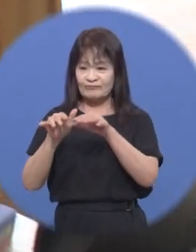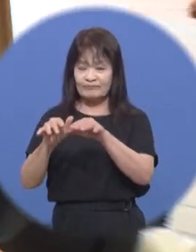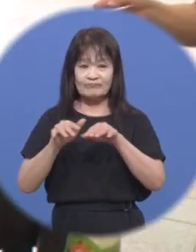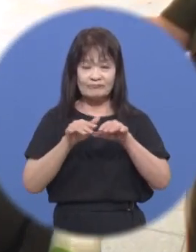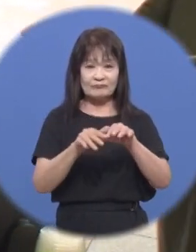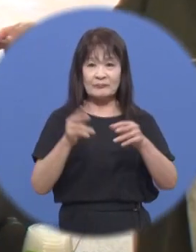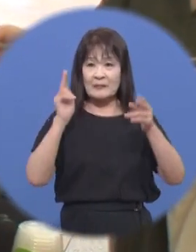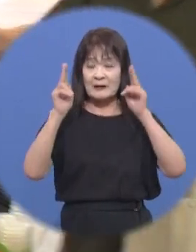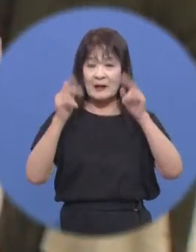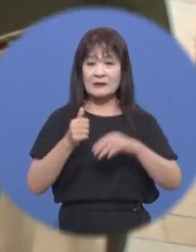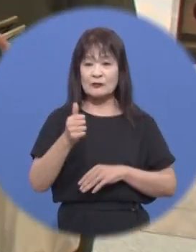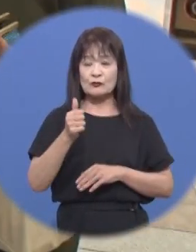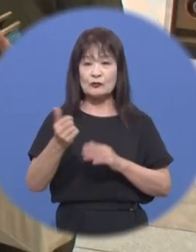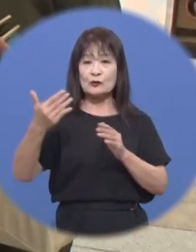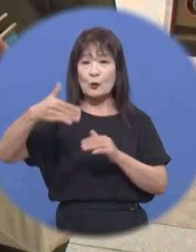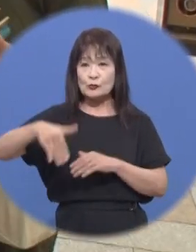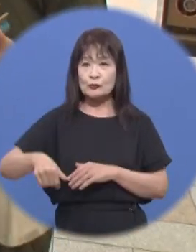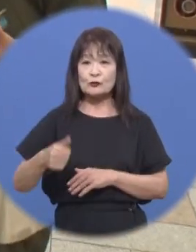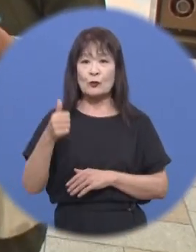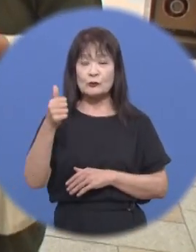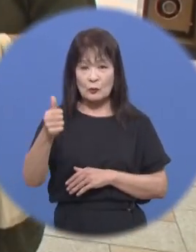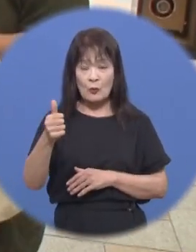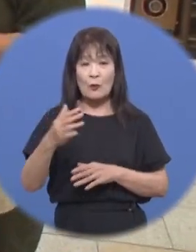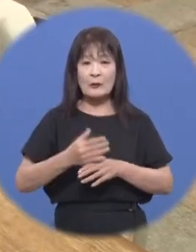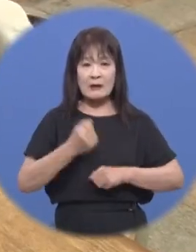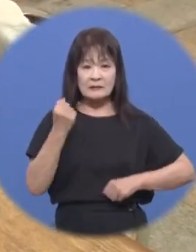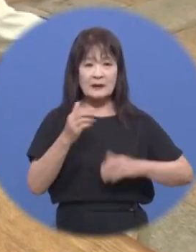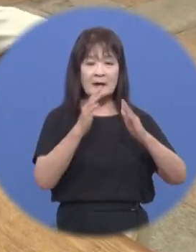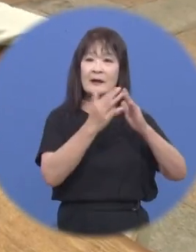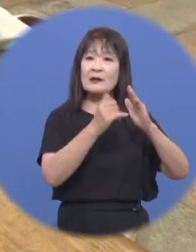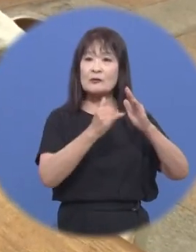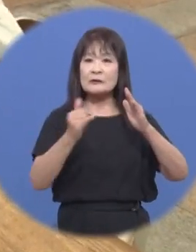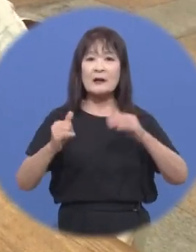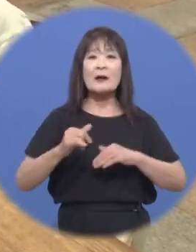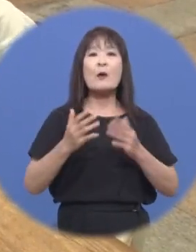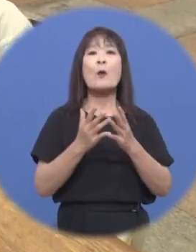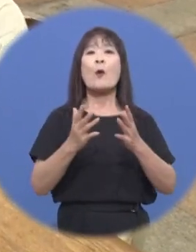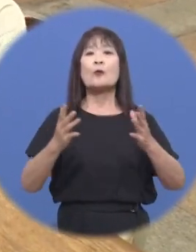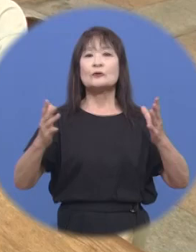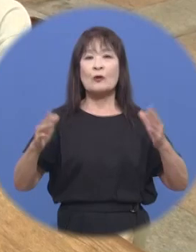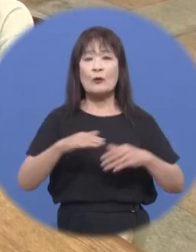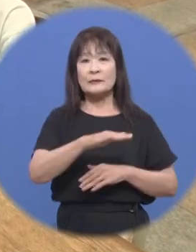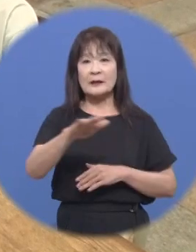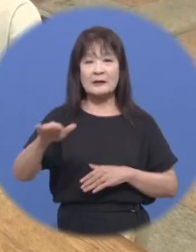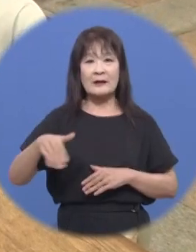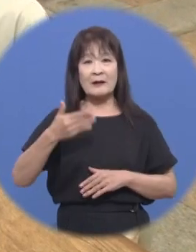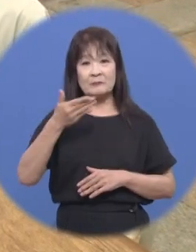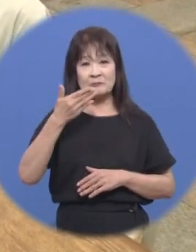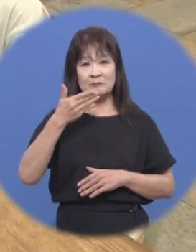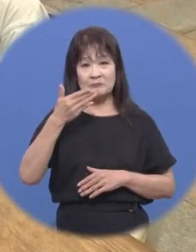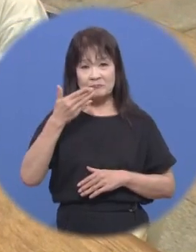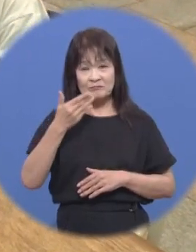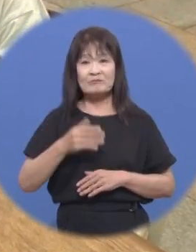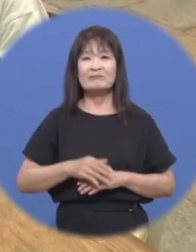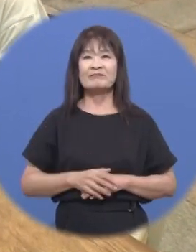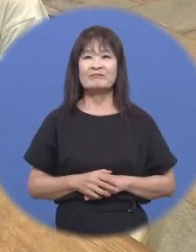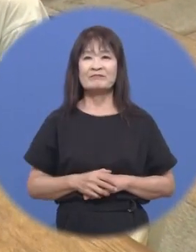途中の会社員や学生、家族連れなど多くの皆さんが朝ごはんを満喫していました。